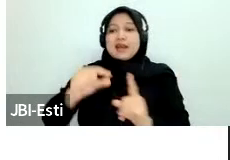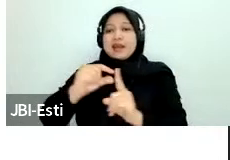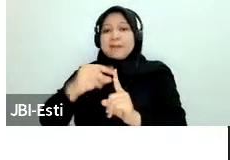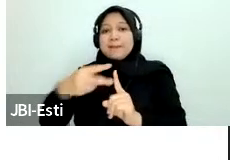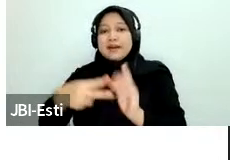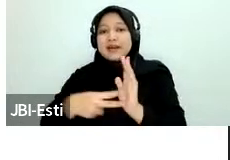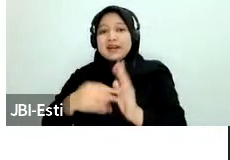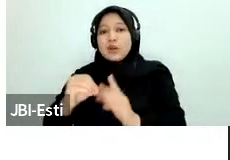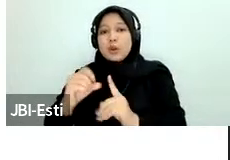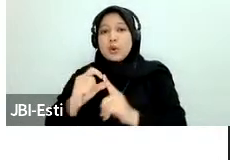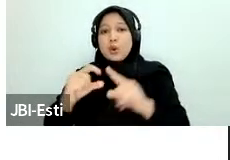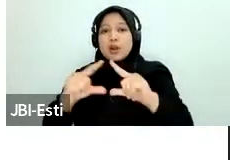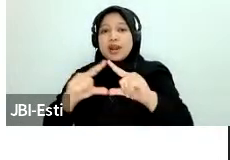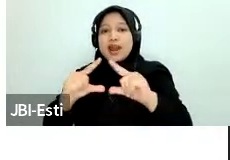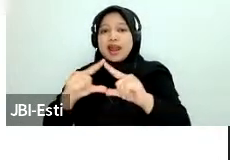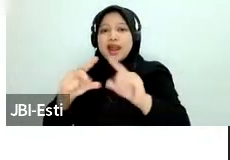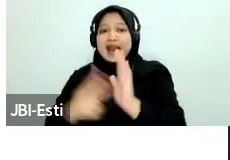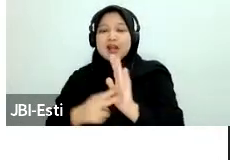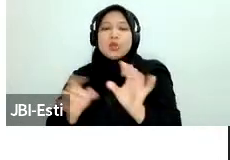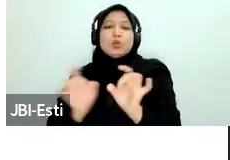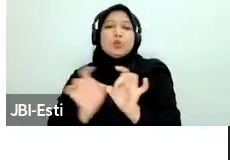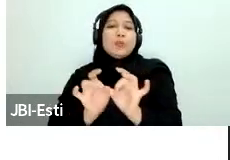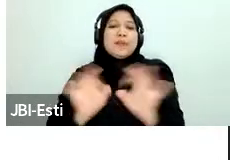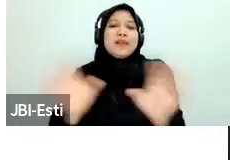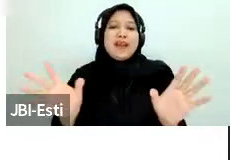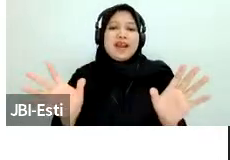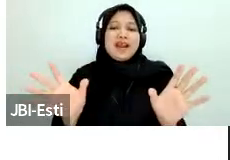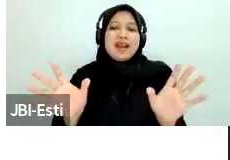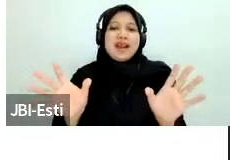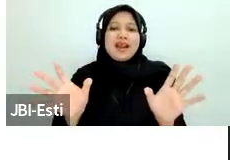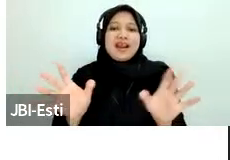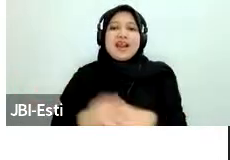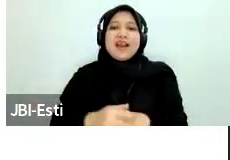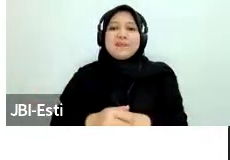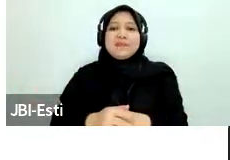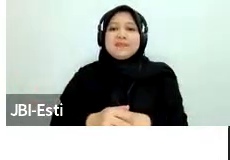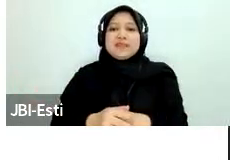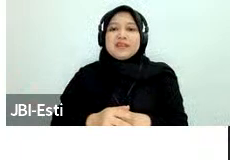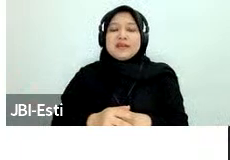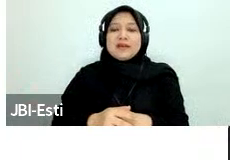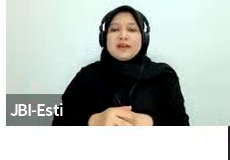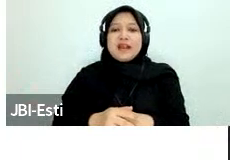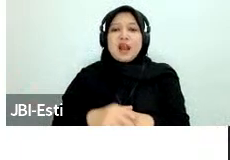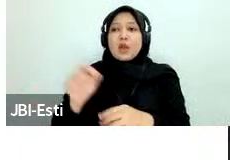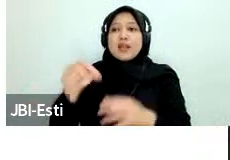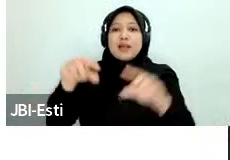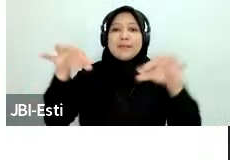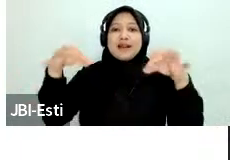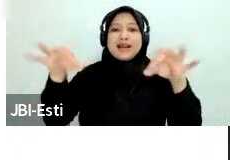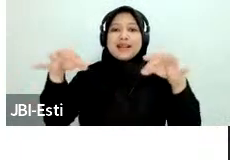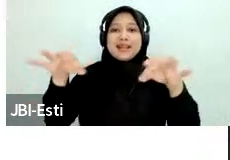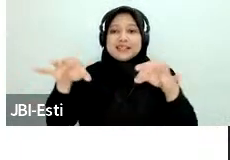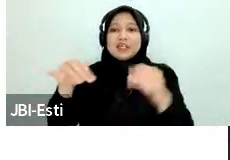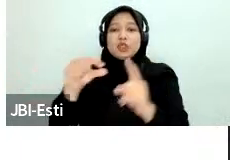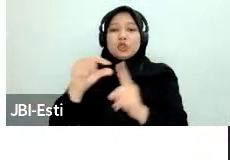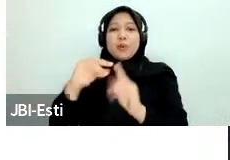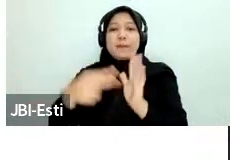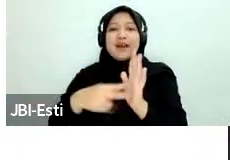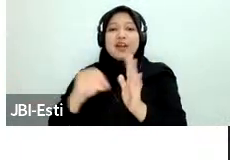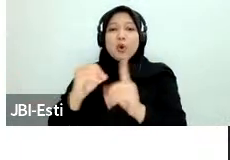kalau kita menodai kertas ada-ada contohnya Tapi ada bekasnya tapi kalau penistaan itu seperti